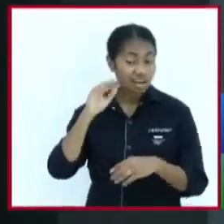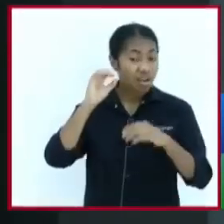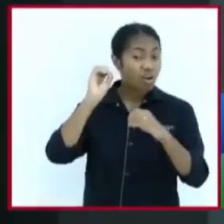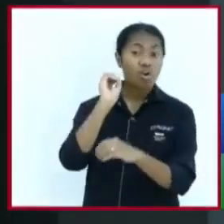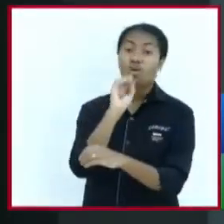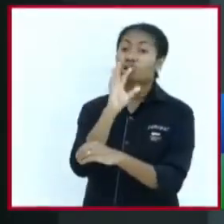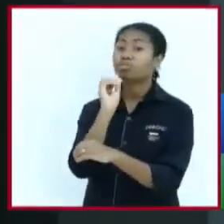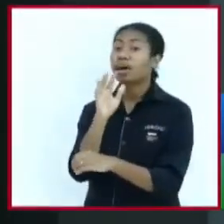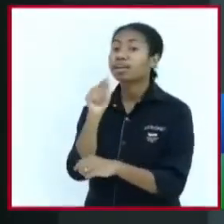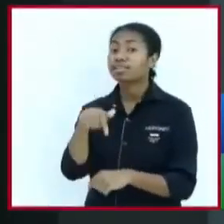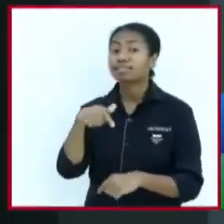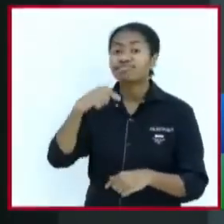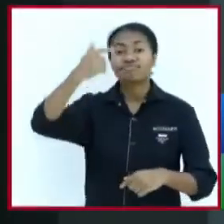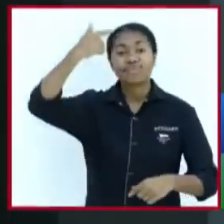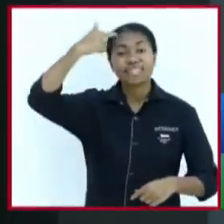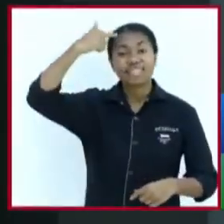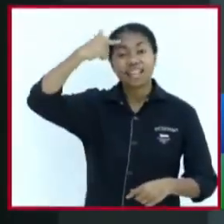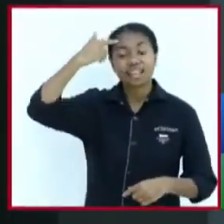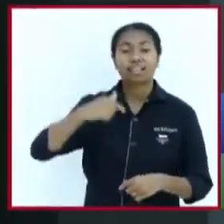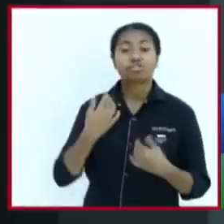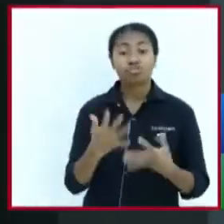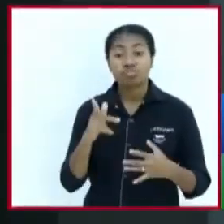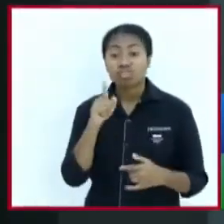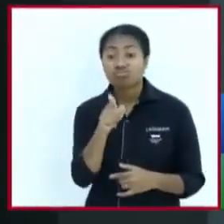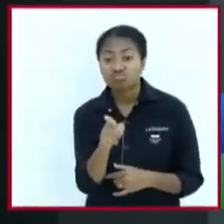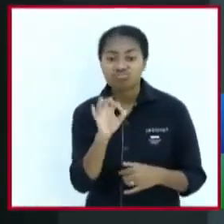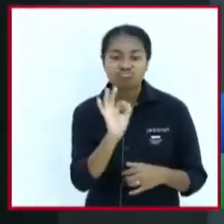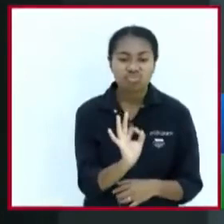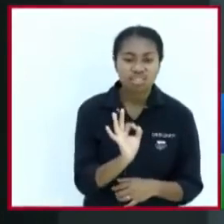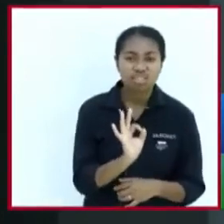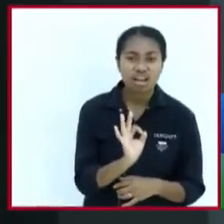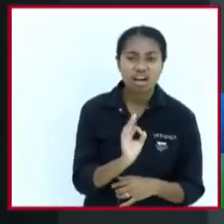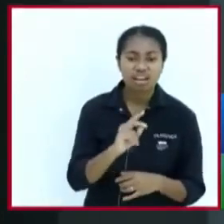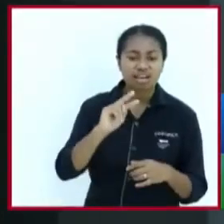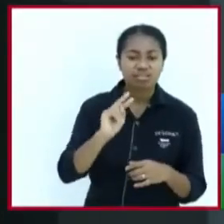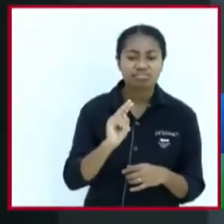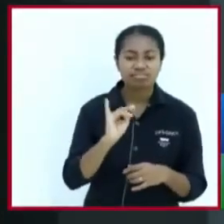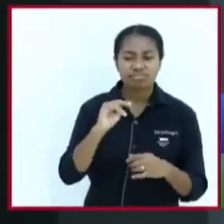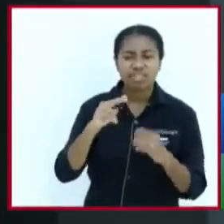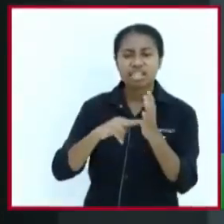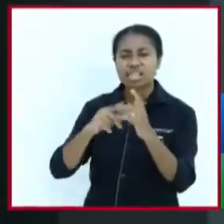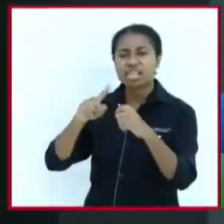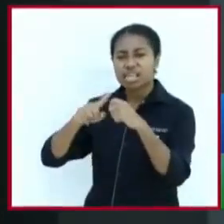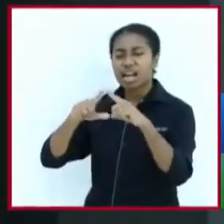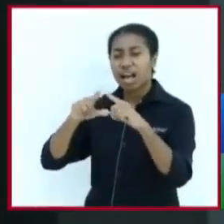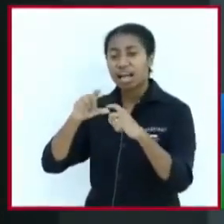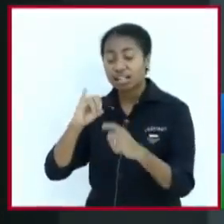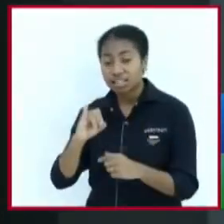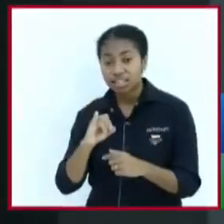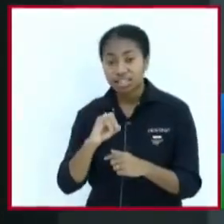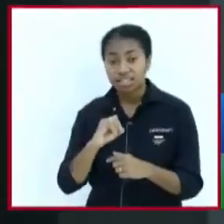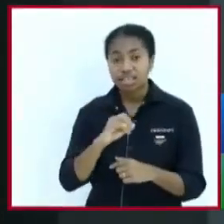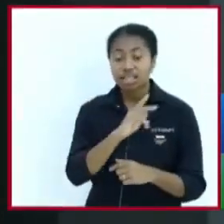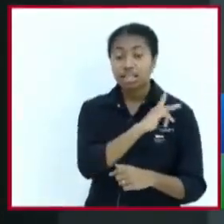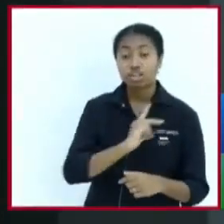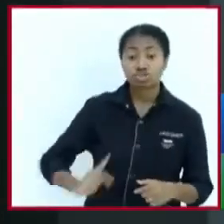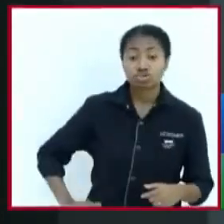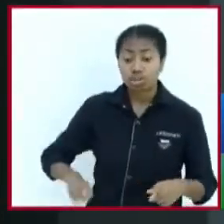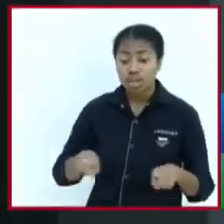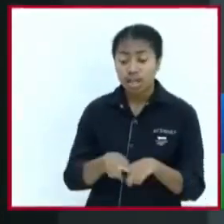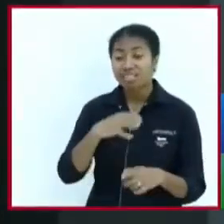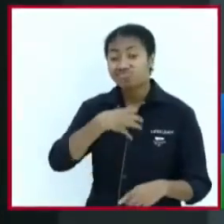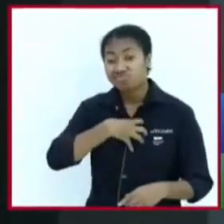hendaklah ingat ini supaya kamu tidak menukar Kristus dan kekristenan dengan kepercayaan lain